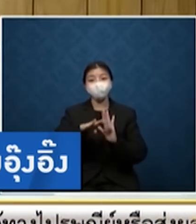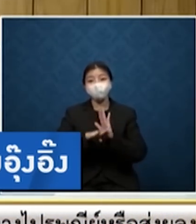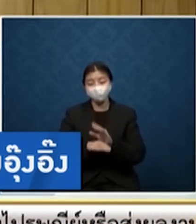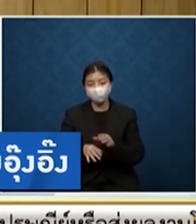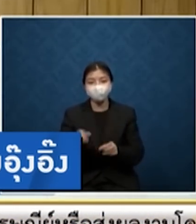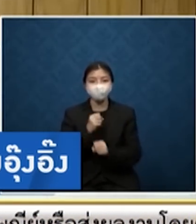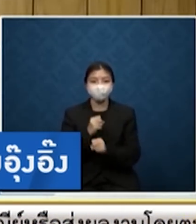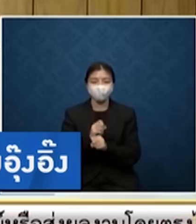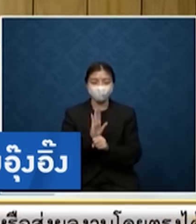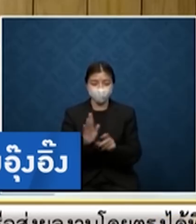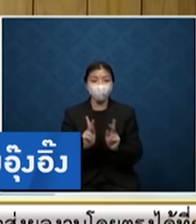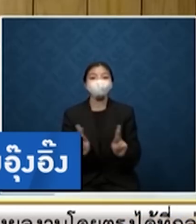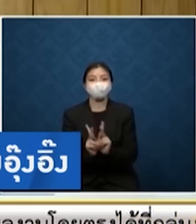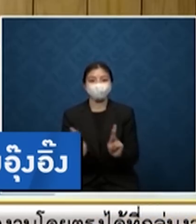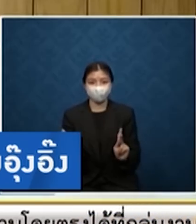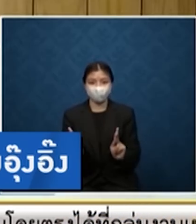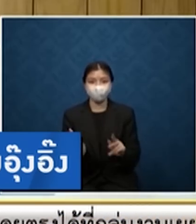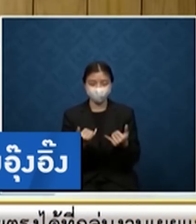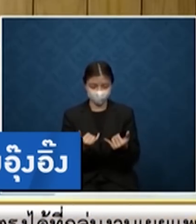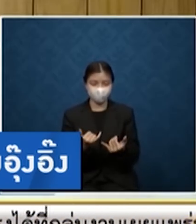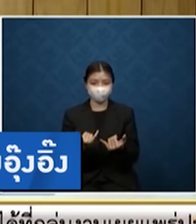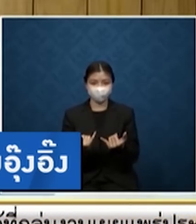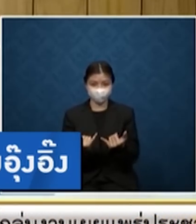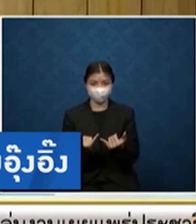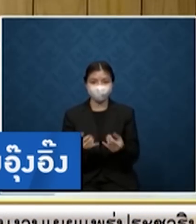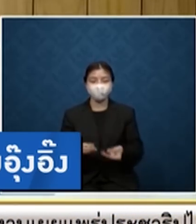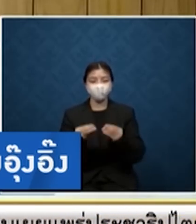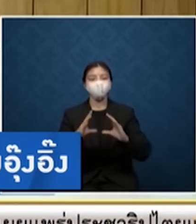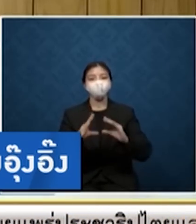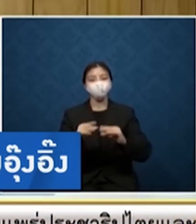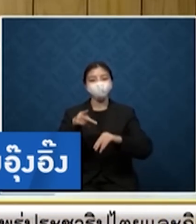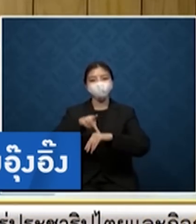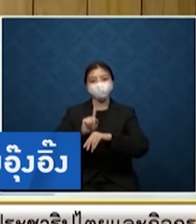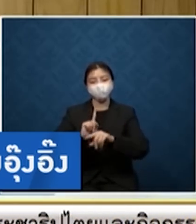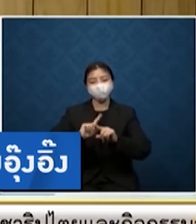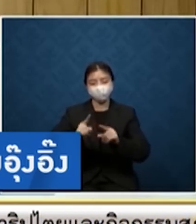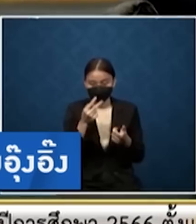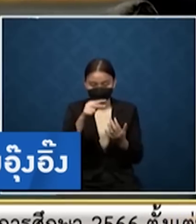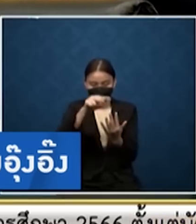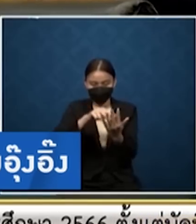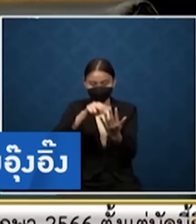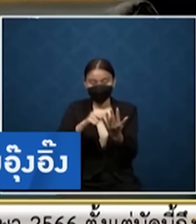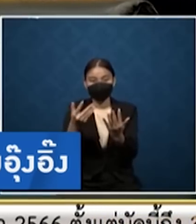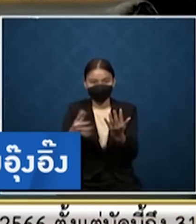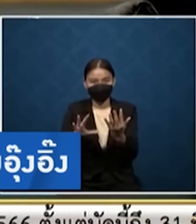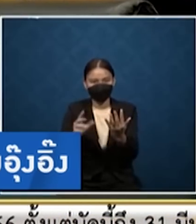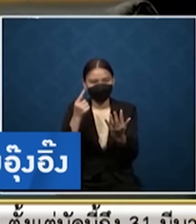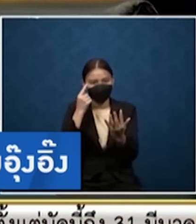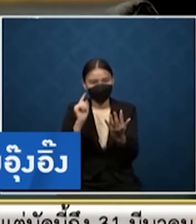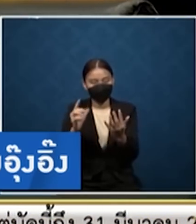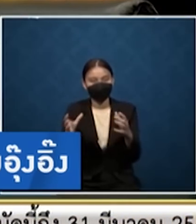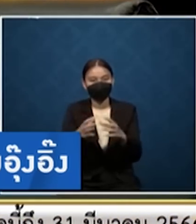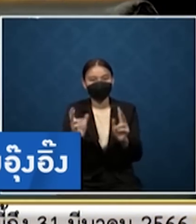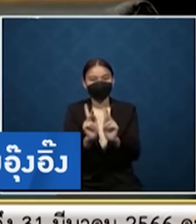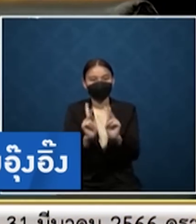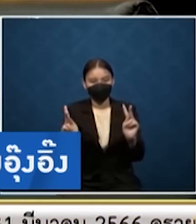วก็เป็นการแก้เพื่อจะให้นายกมาจากการเลือกตั้งซึ่งสว.ทั้งหมดนั้นรับนายกมาจากการเลือกตั้งไม่ได้นะ